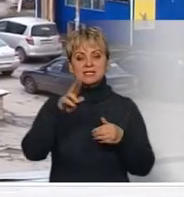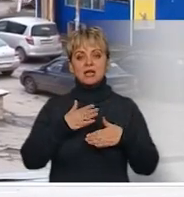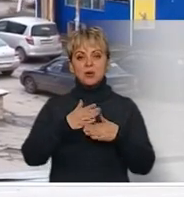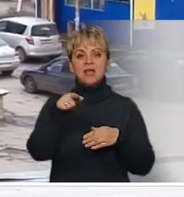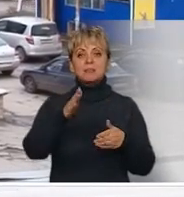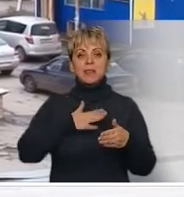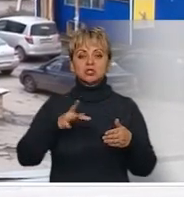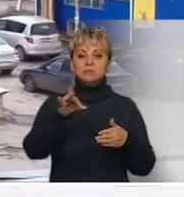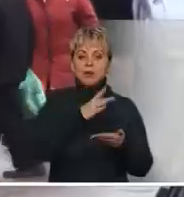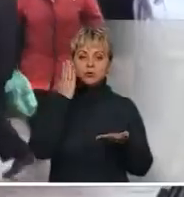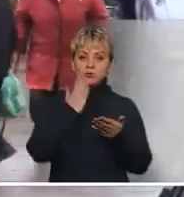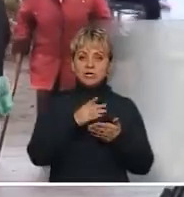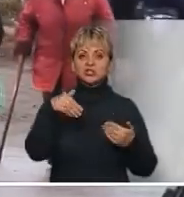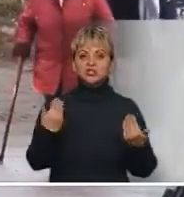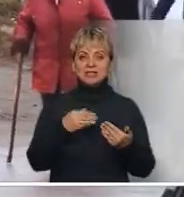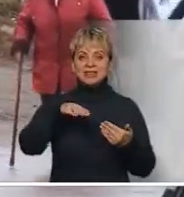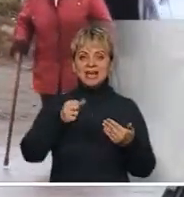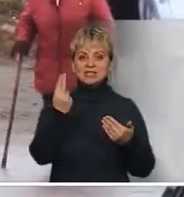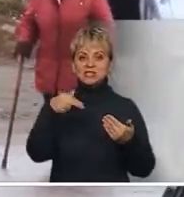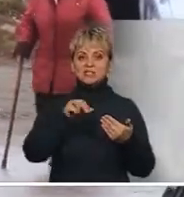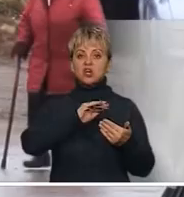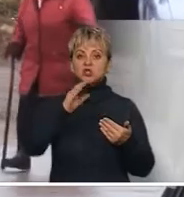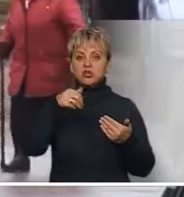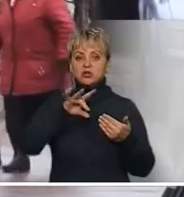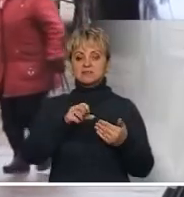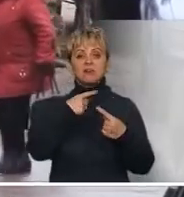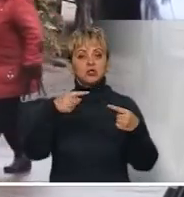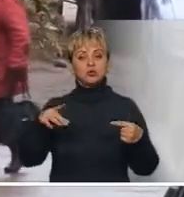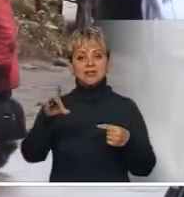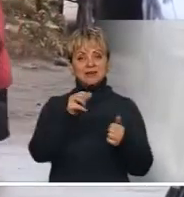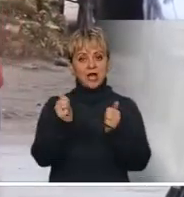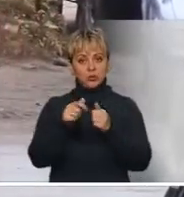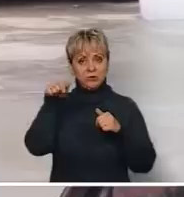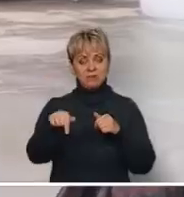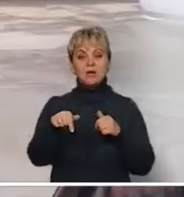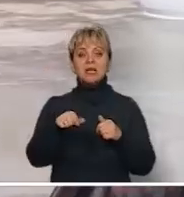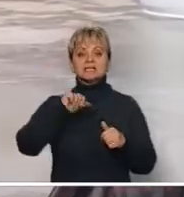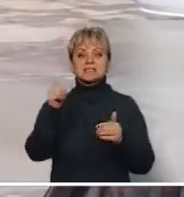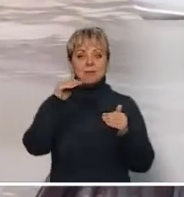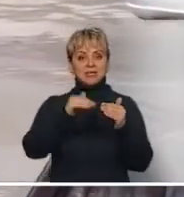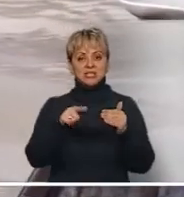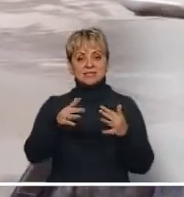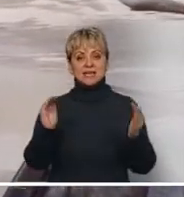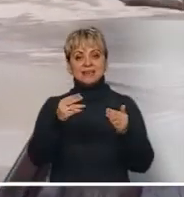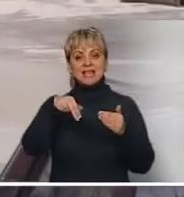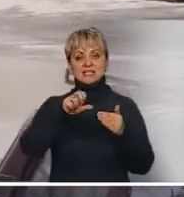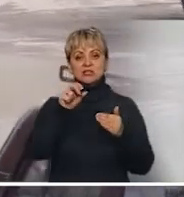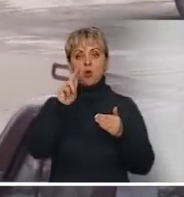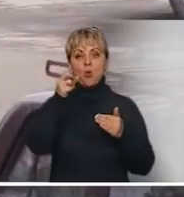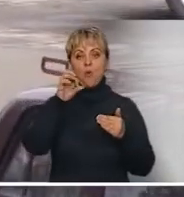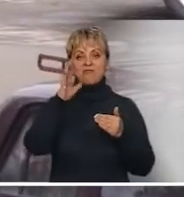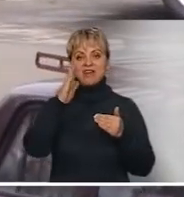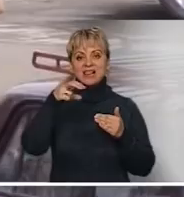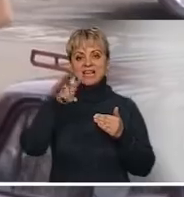получателями социальной поддержки в нашем районе являются жители Тацинского, Жирновского, Углегорского, Быстрогорского поселений. Самый низкий охват в